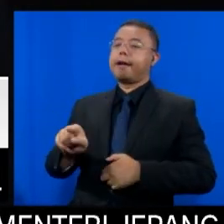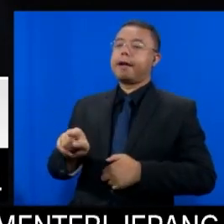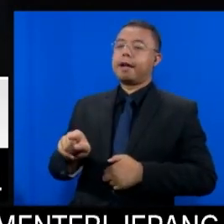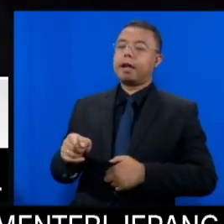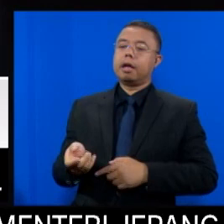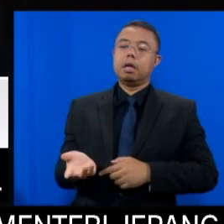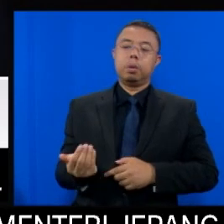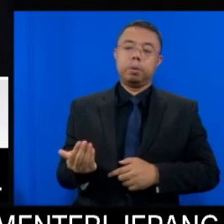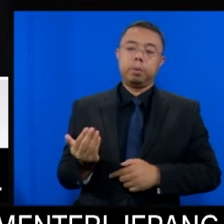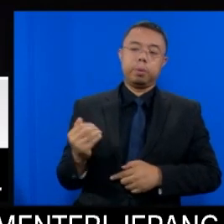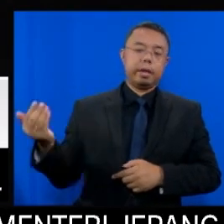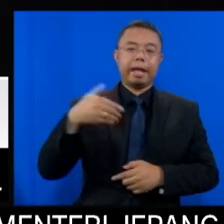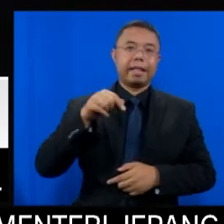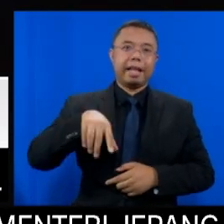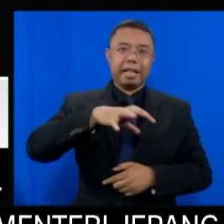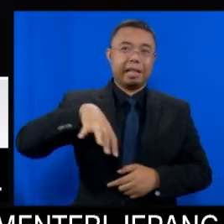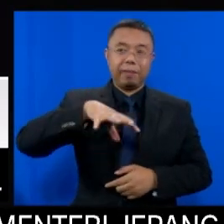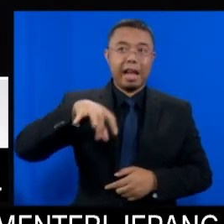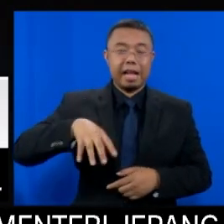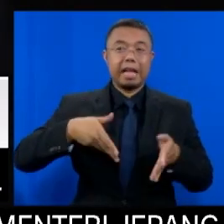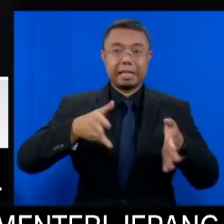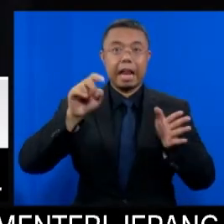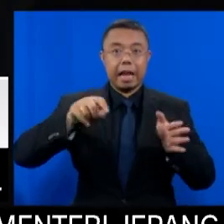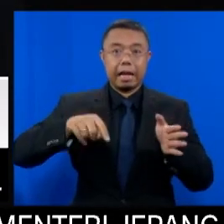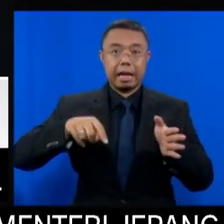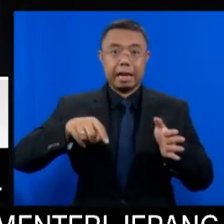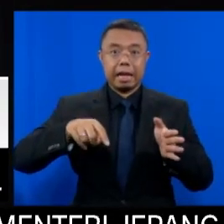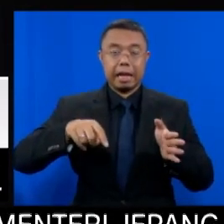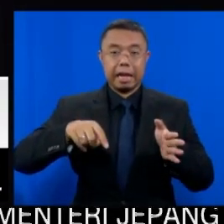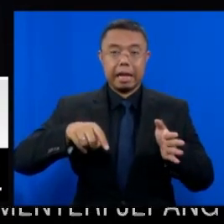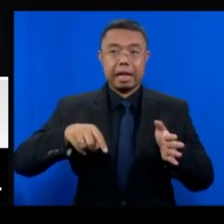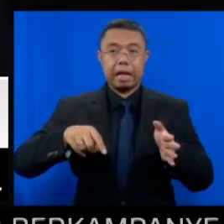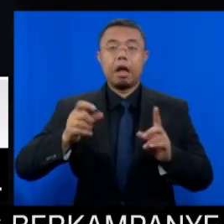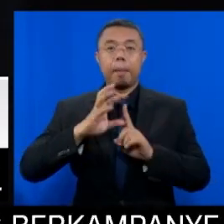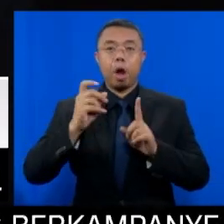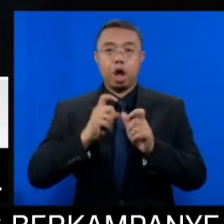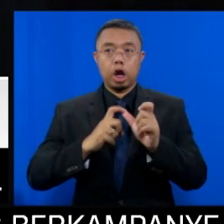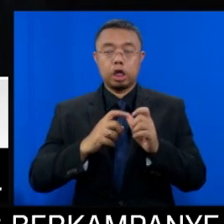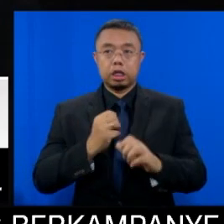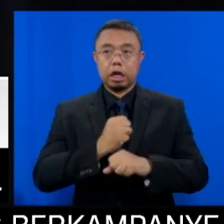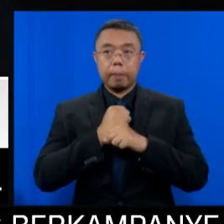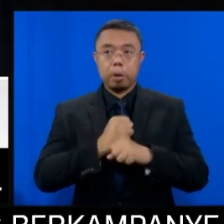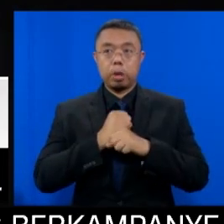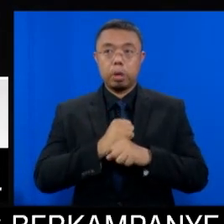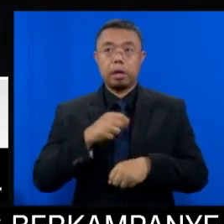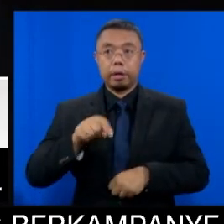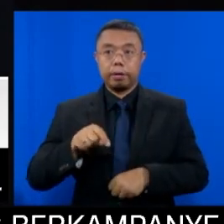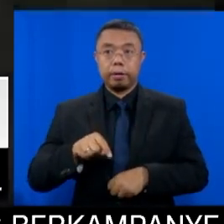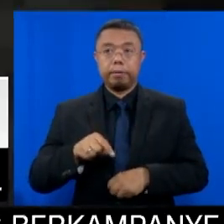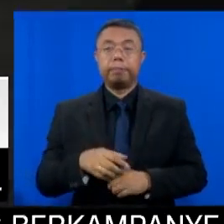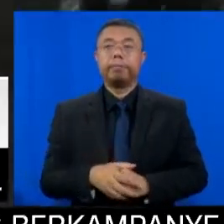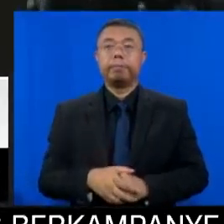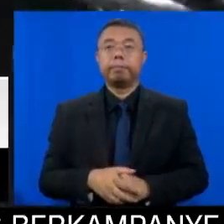memancing pelaku agar datang di wilayah Jalan Poros Jeneponto, Kecamatan Binamu, Kabupaten Jeneponto.